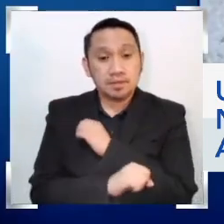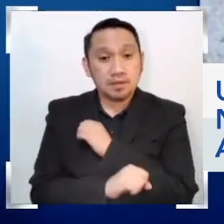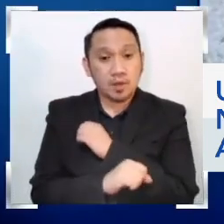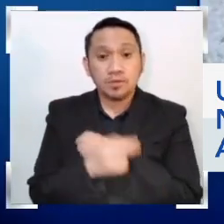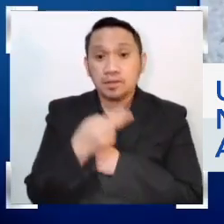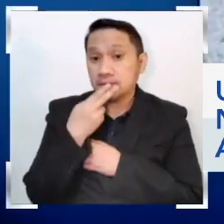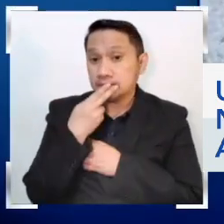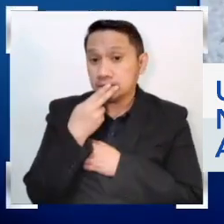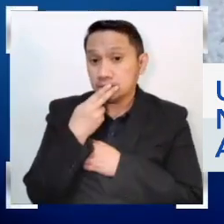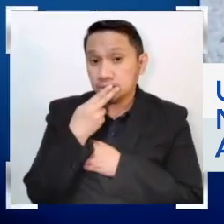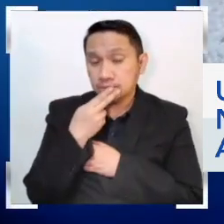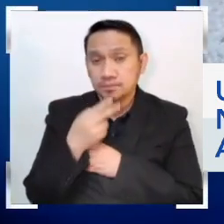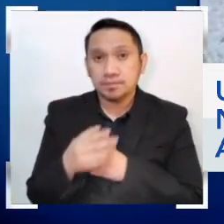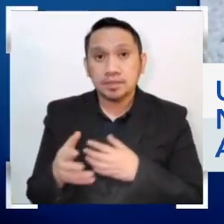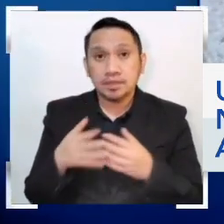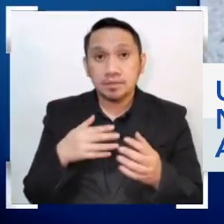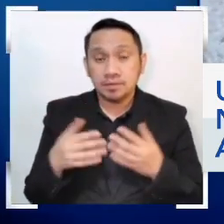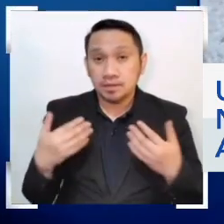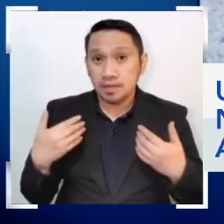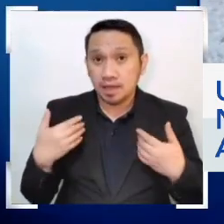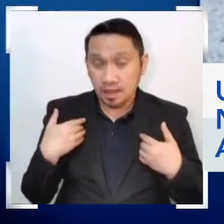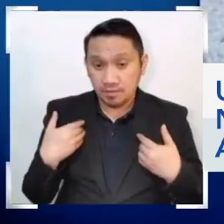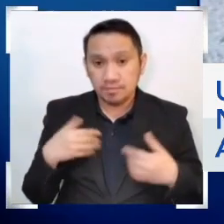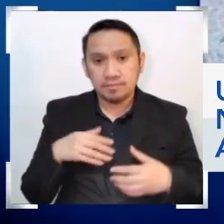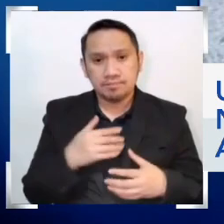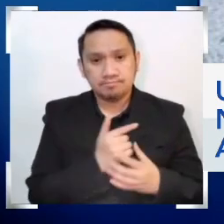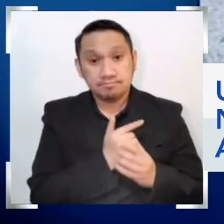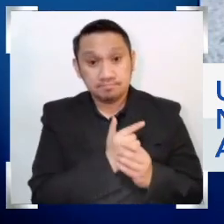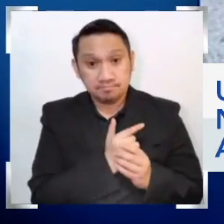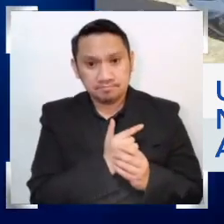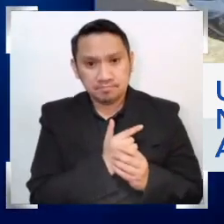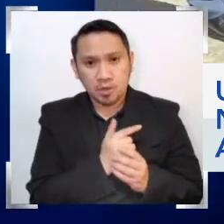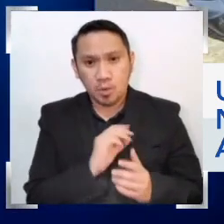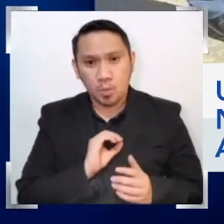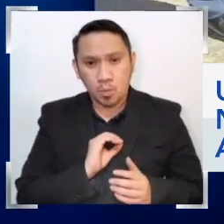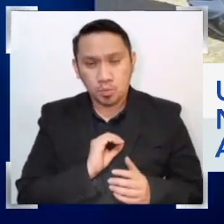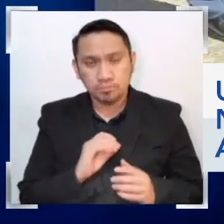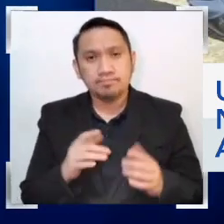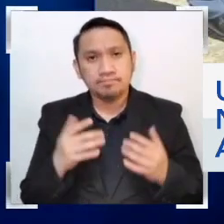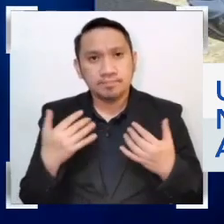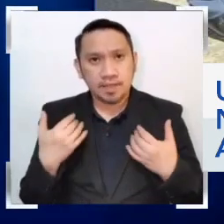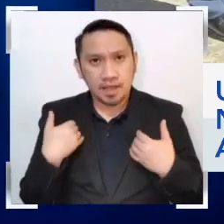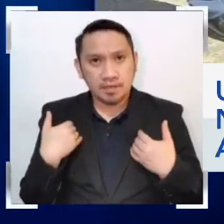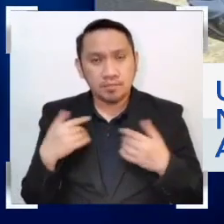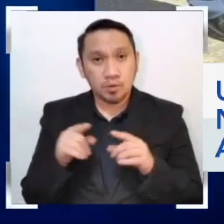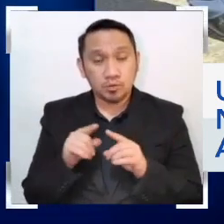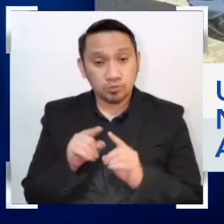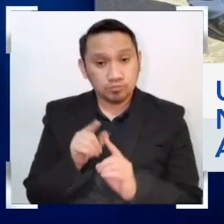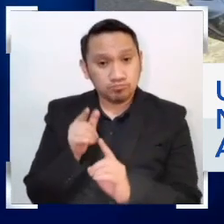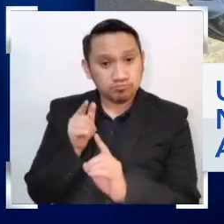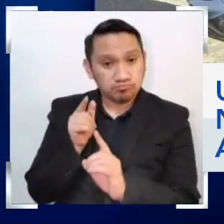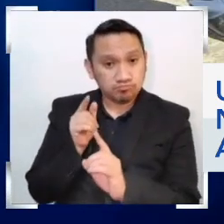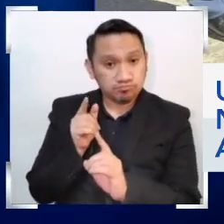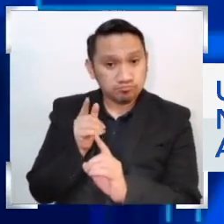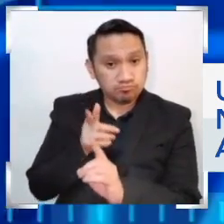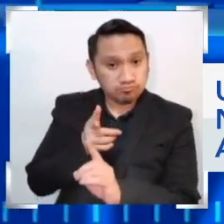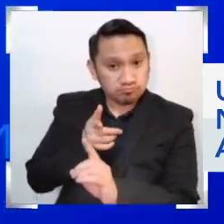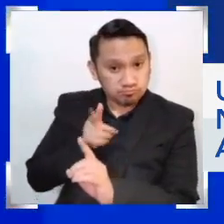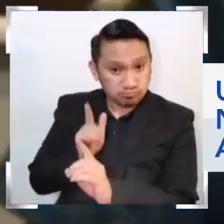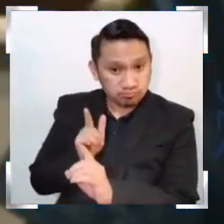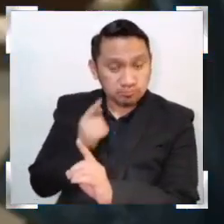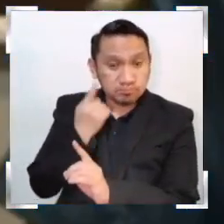Pero kahit armado siya ng kalibre 45, nasukul din ng Bacoor City Police kanina sa Molino 3,